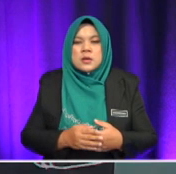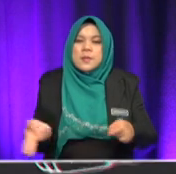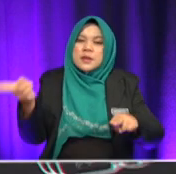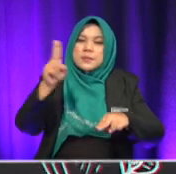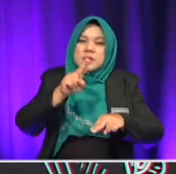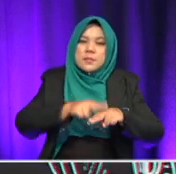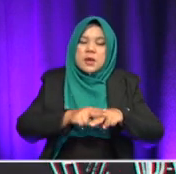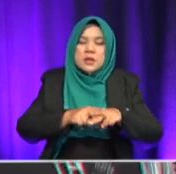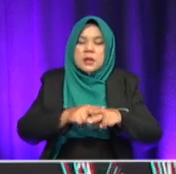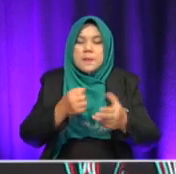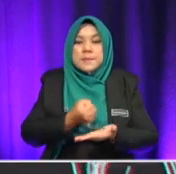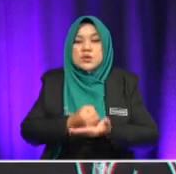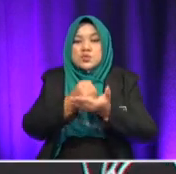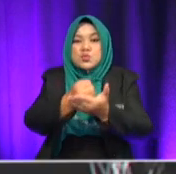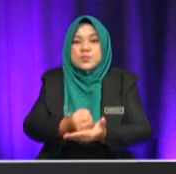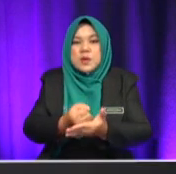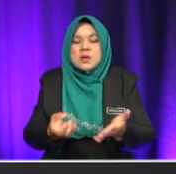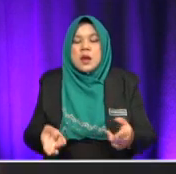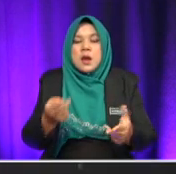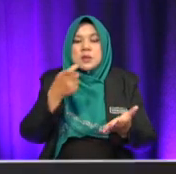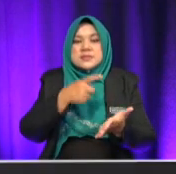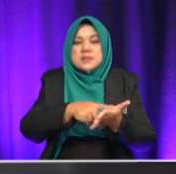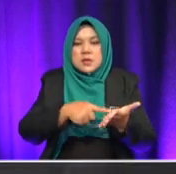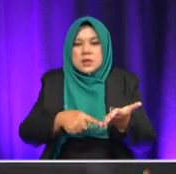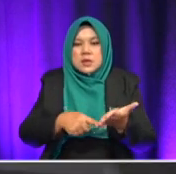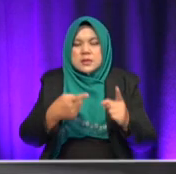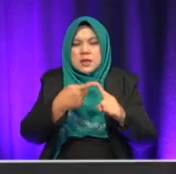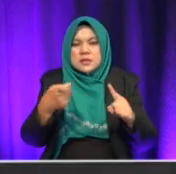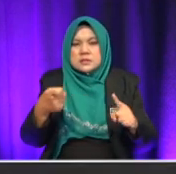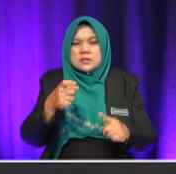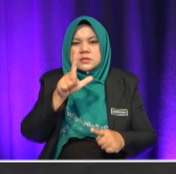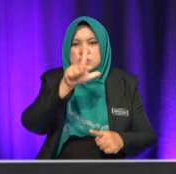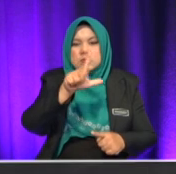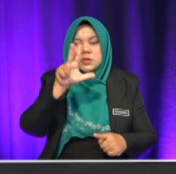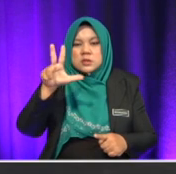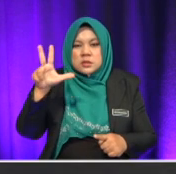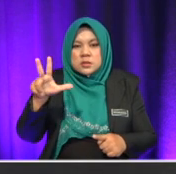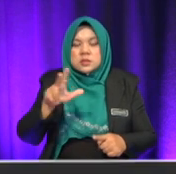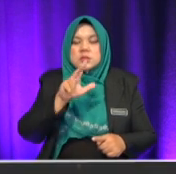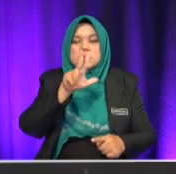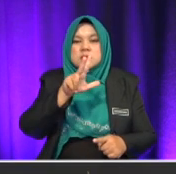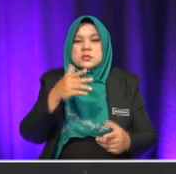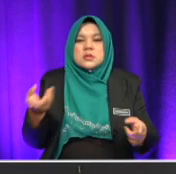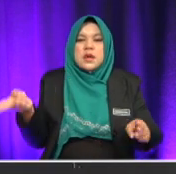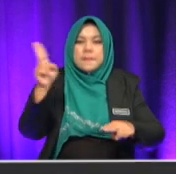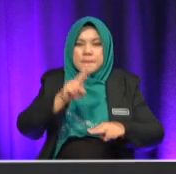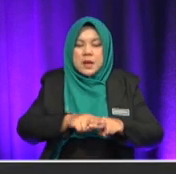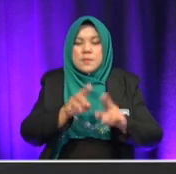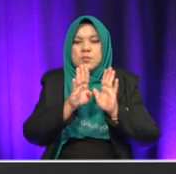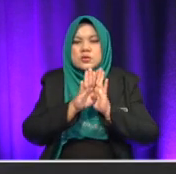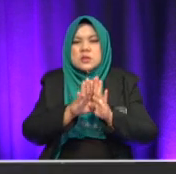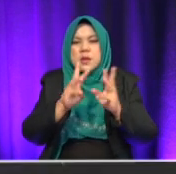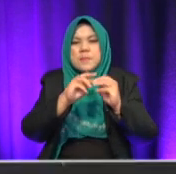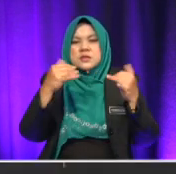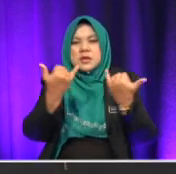statistik penyumbang zakat yang meningkat daripada 133 140-164-177 membuktikan masyarakat